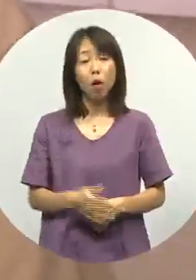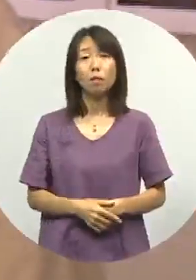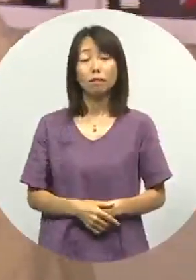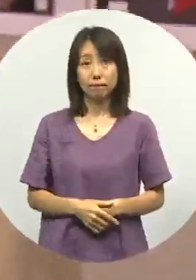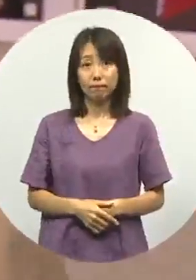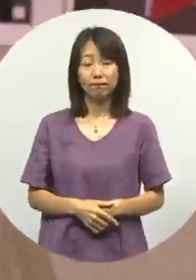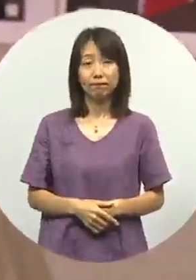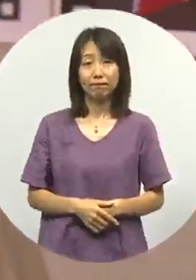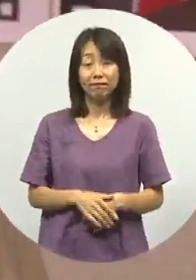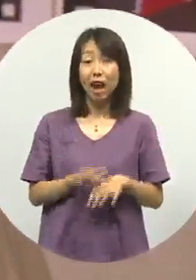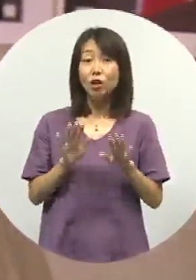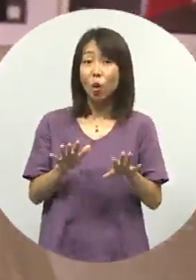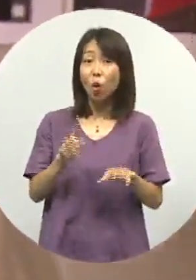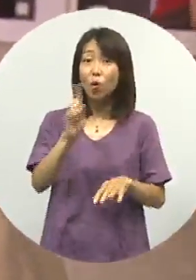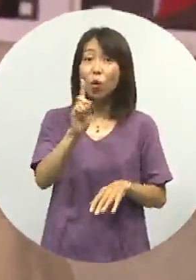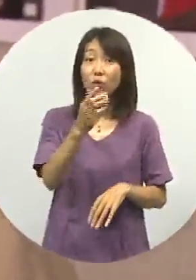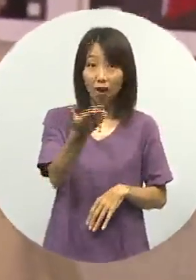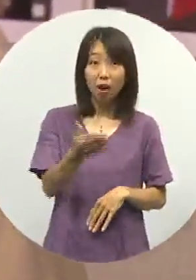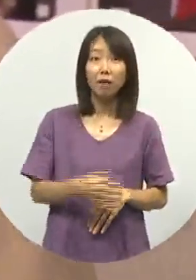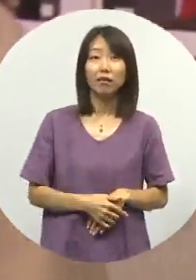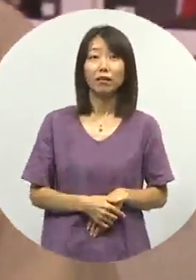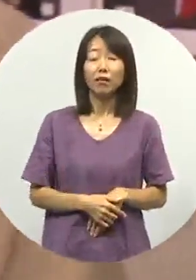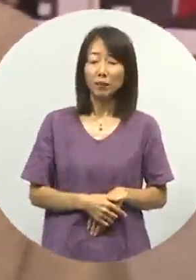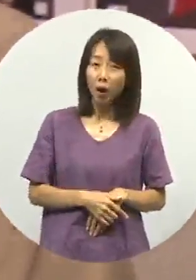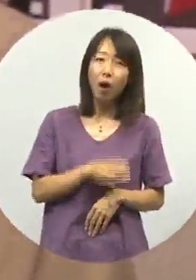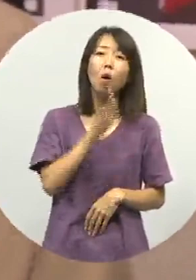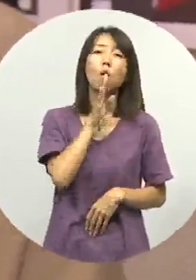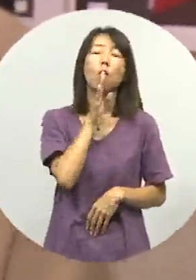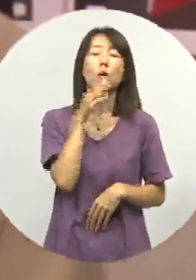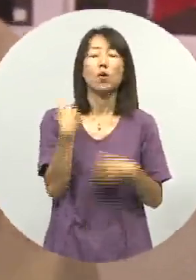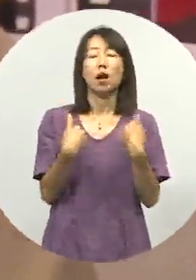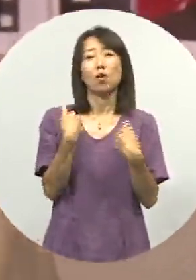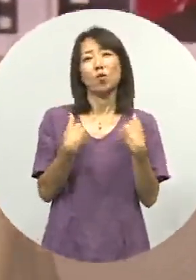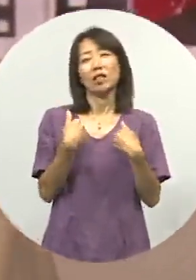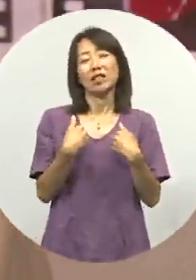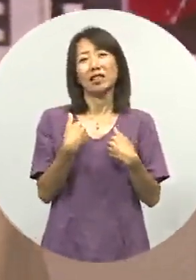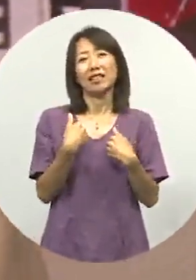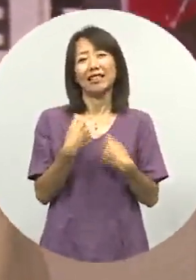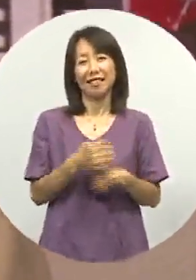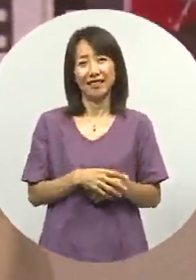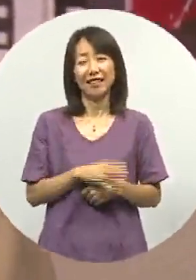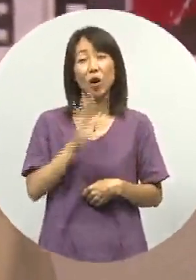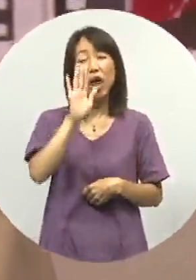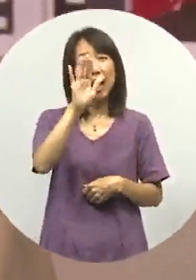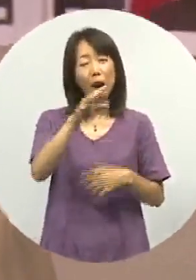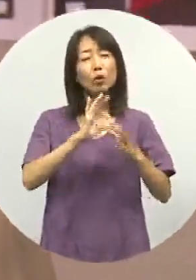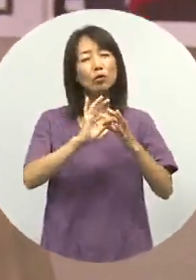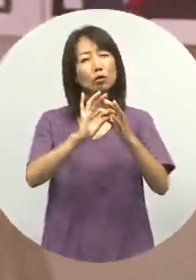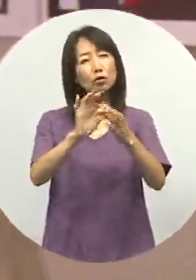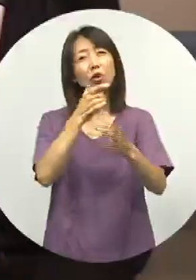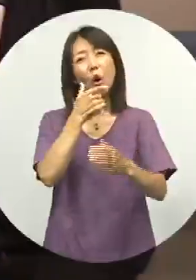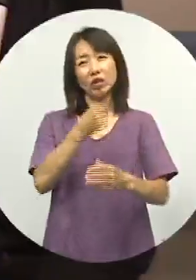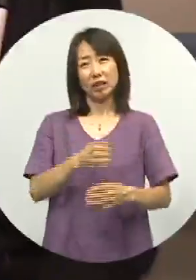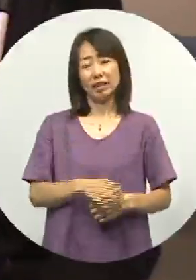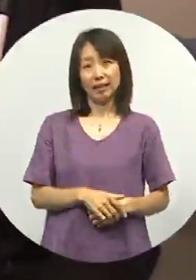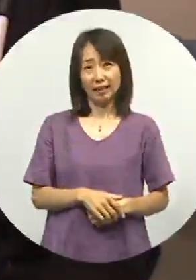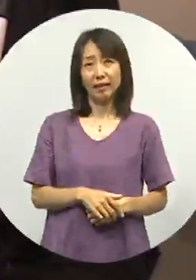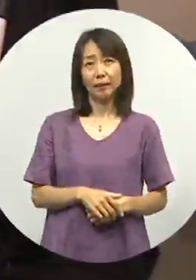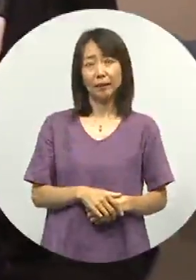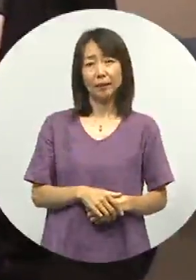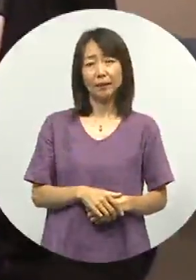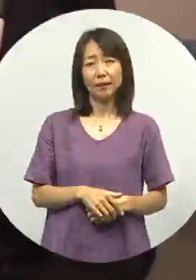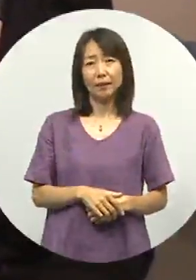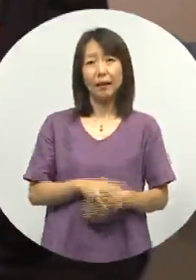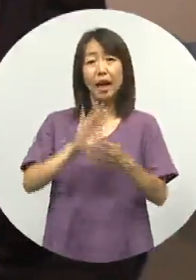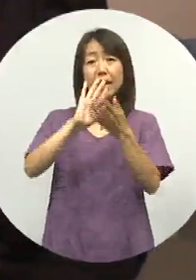日はこのイベントはいかがでしょうか？ いや本当に楽しいです。本当にね、これから続くといいですね。 まだまだ